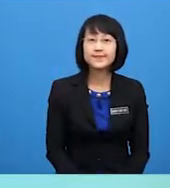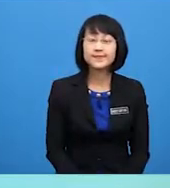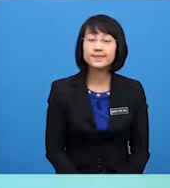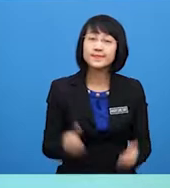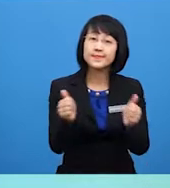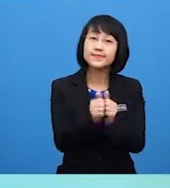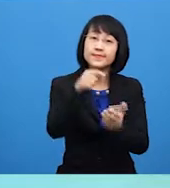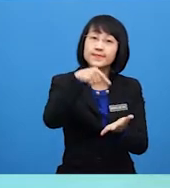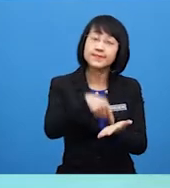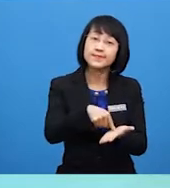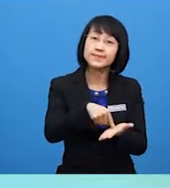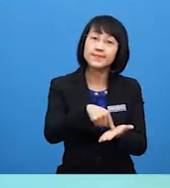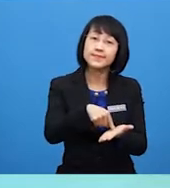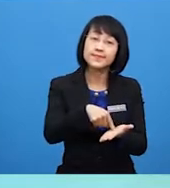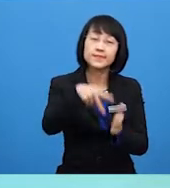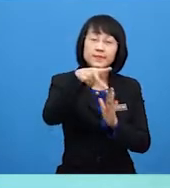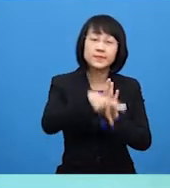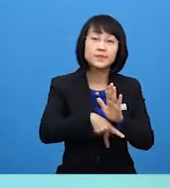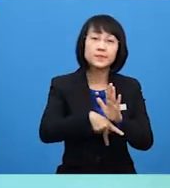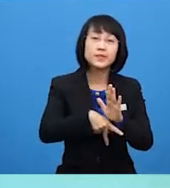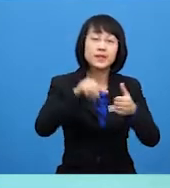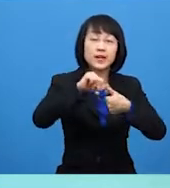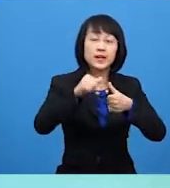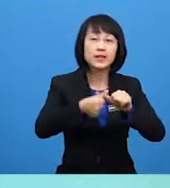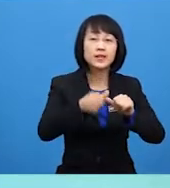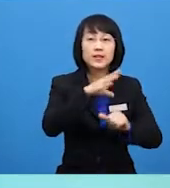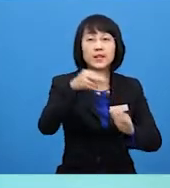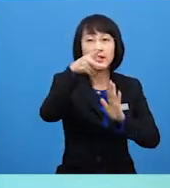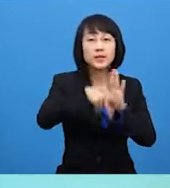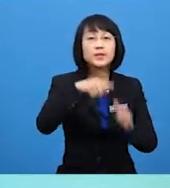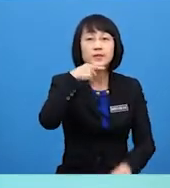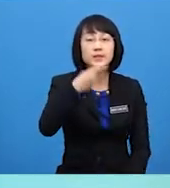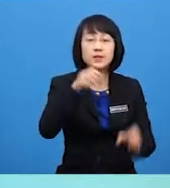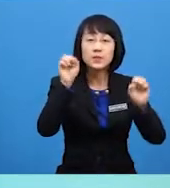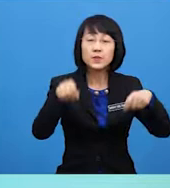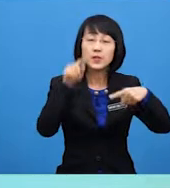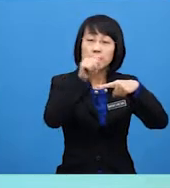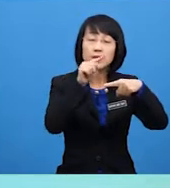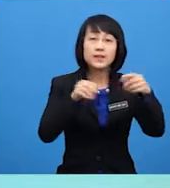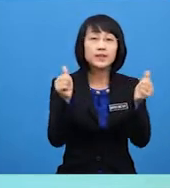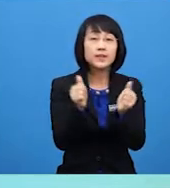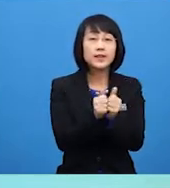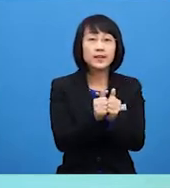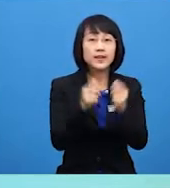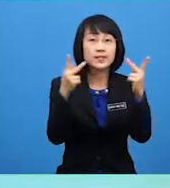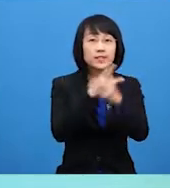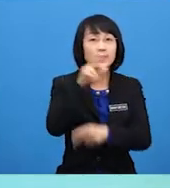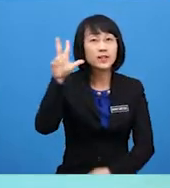Dengan ini, pengangka dan penyebut boleh dibahagikan dengan 0.3.